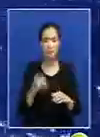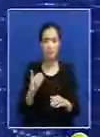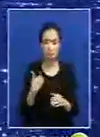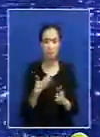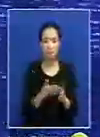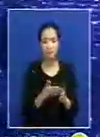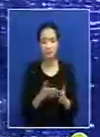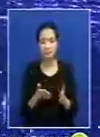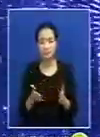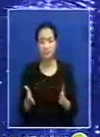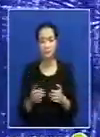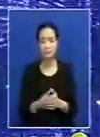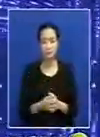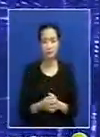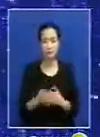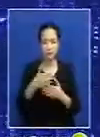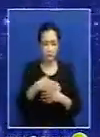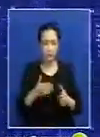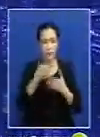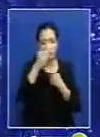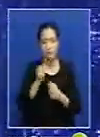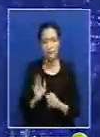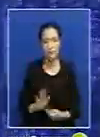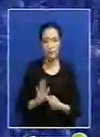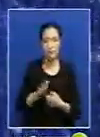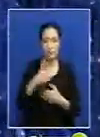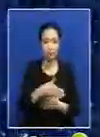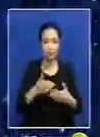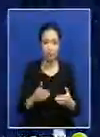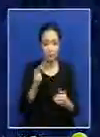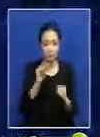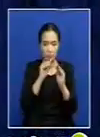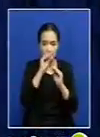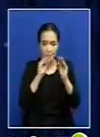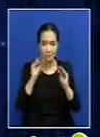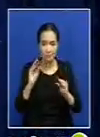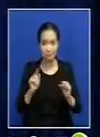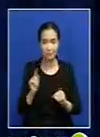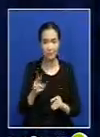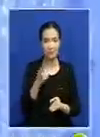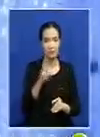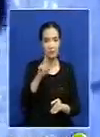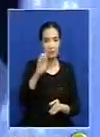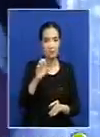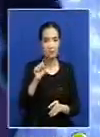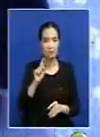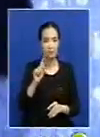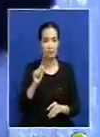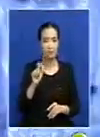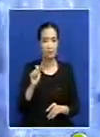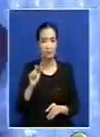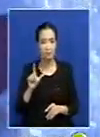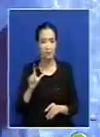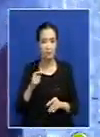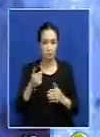ป็นเหมือนเขาวงกตซึ่งห้องที่น่าสนใจก็อย่างเช่นห้องคริสตัลยูนิเวอร์สที่ทำให้ผู้ชมงานเสมือนเดินอยู่บน